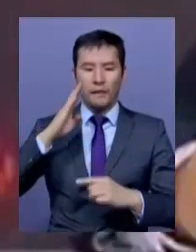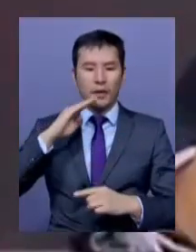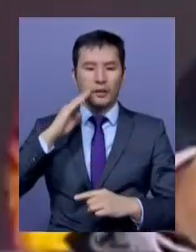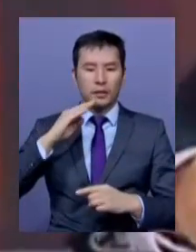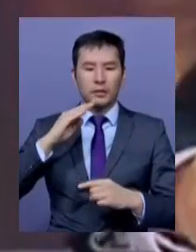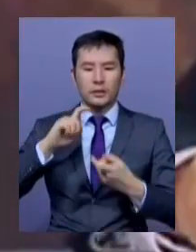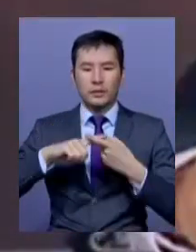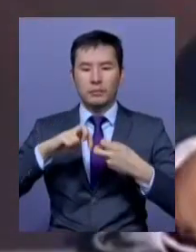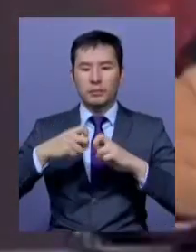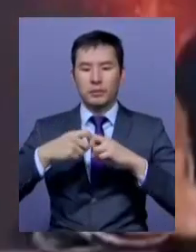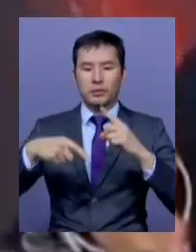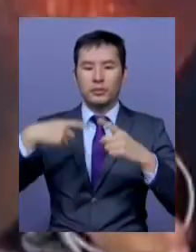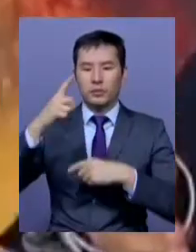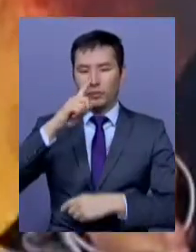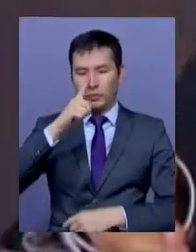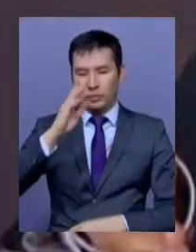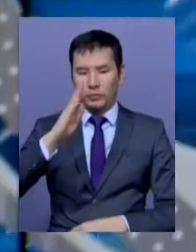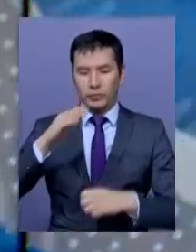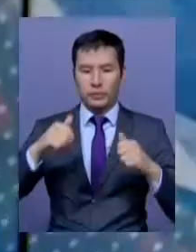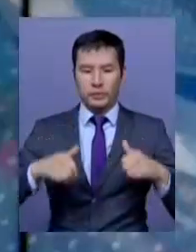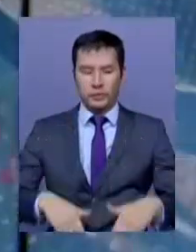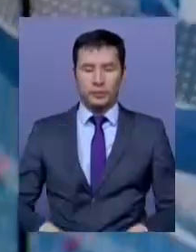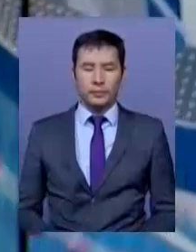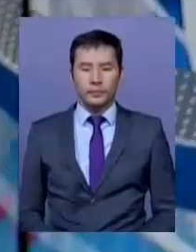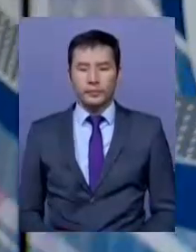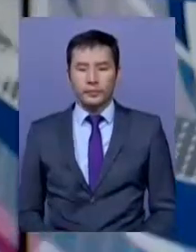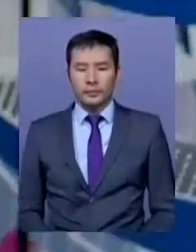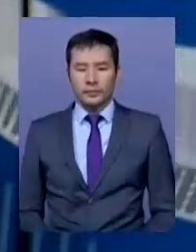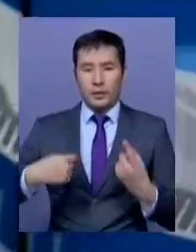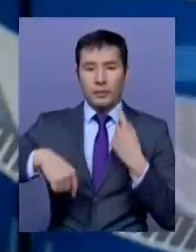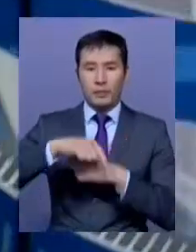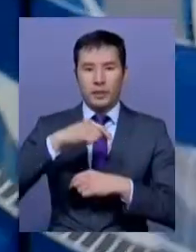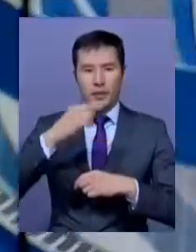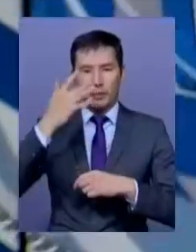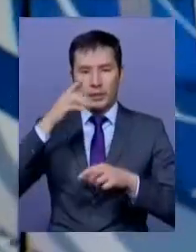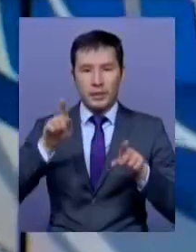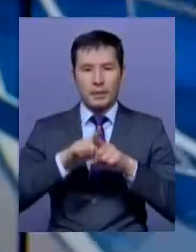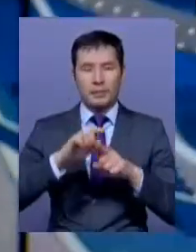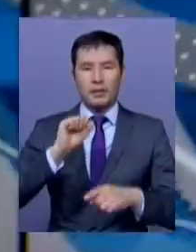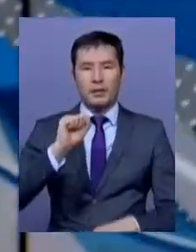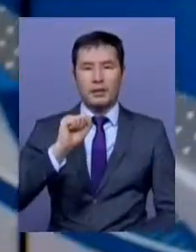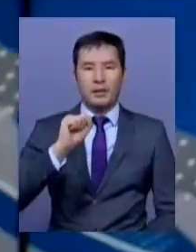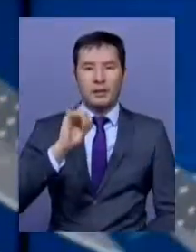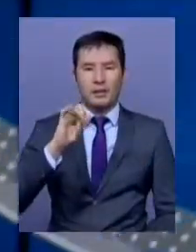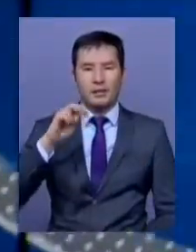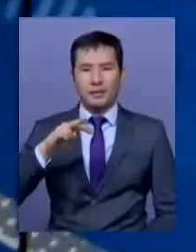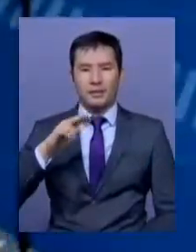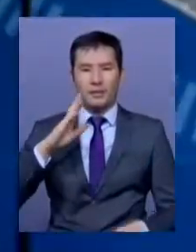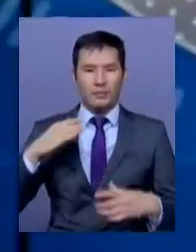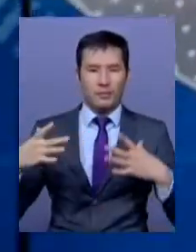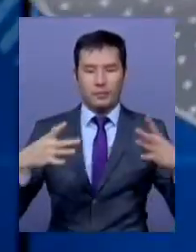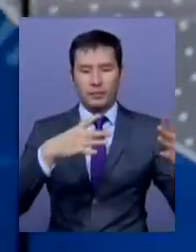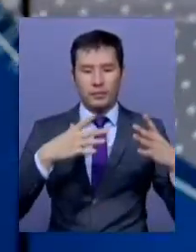заң актілеріне тексеру жүргізуге қатысып жатыр. Ал Барыс хоккей клубында коронавирус жұқтырғандар саны 19 адамға